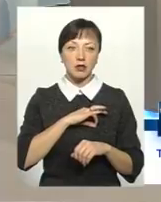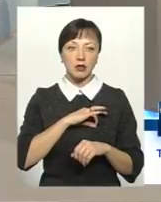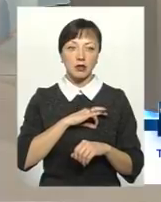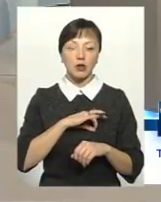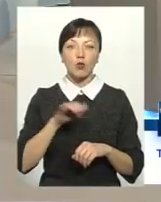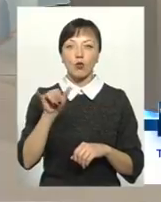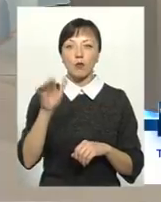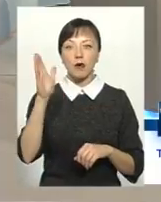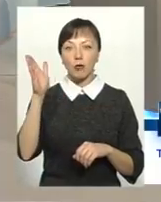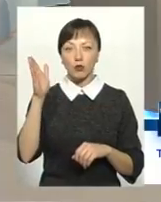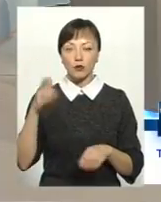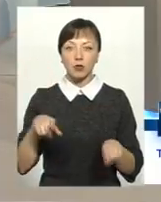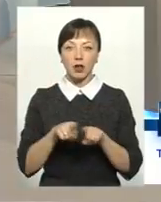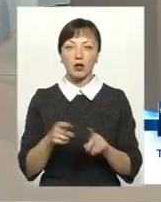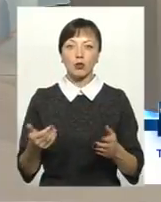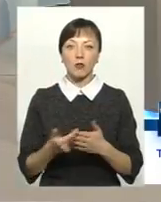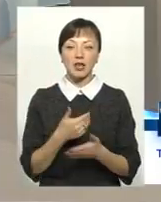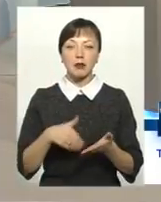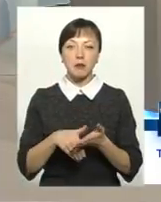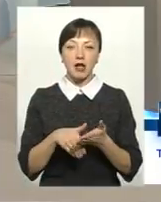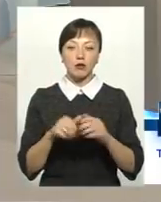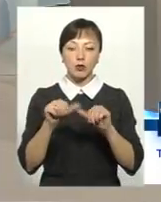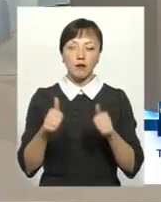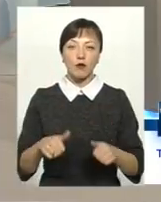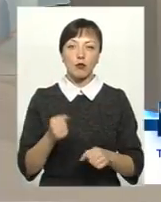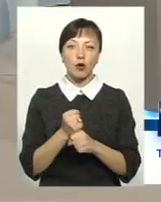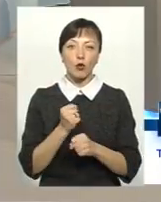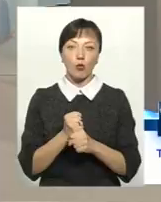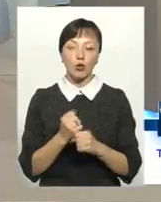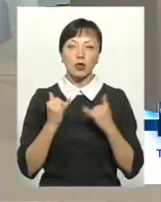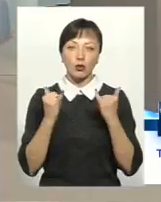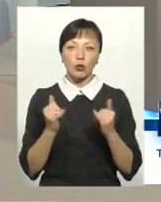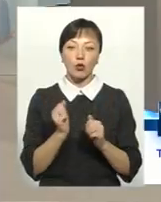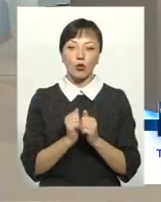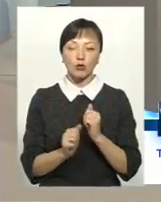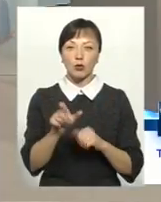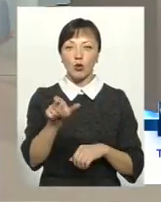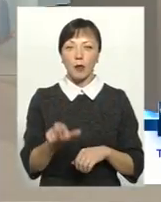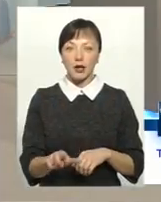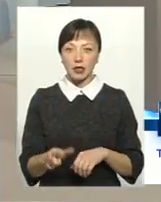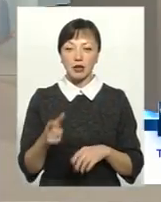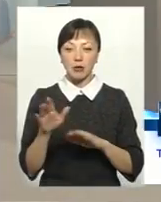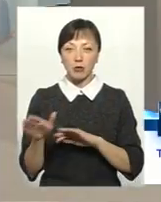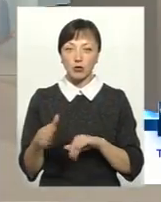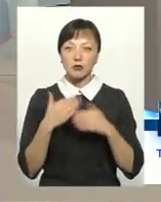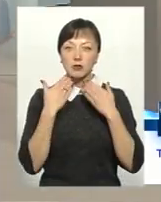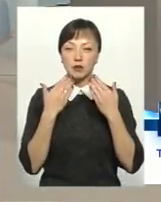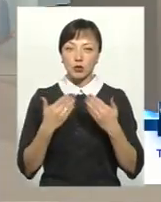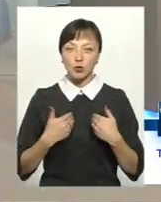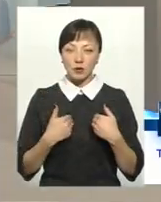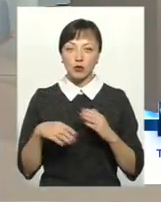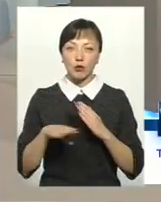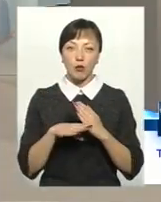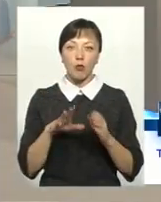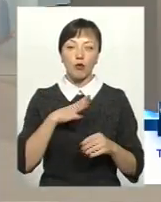застосовувати у майбутньому такі новітні методи і форми роботи, для того, щоб кожному громадянину, який прийшов і звернувся до нас за